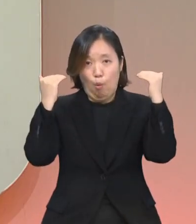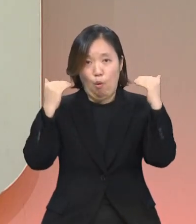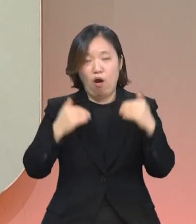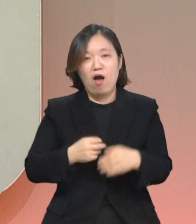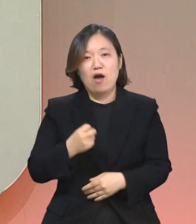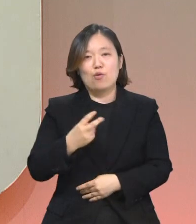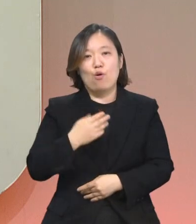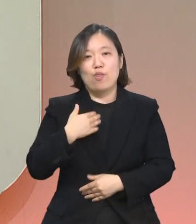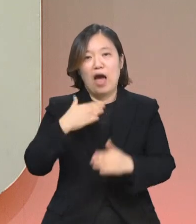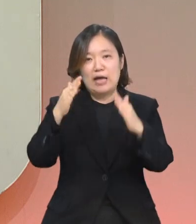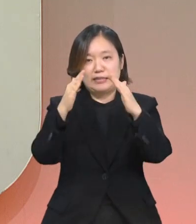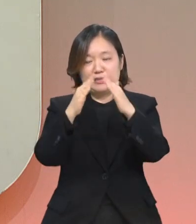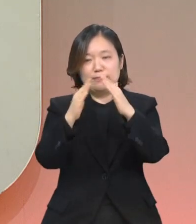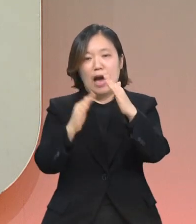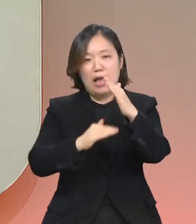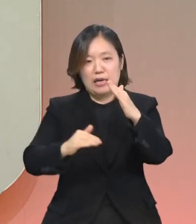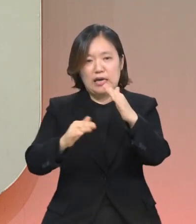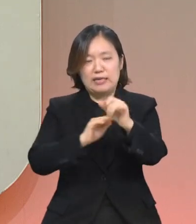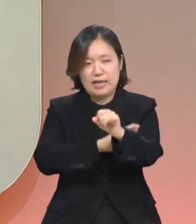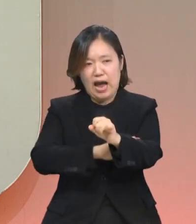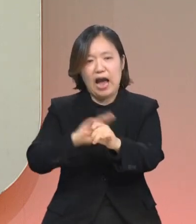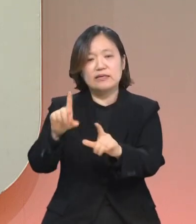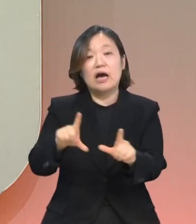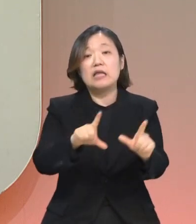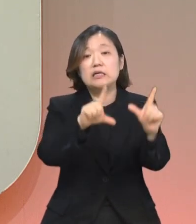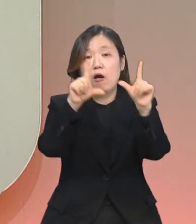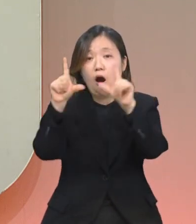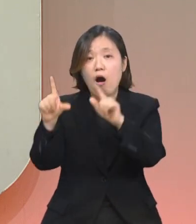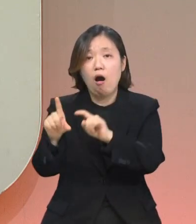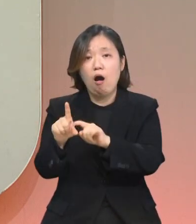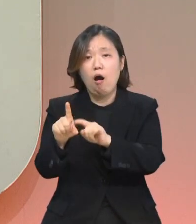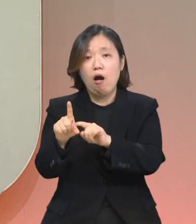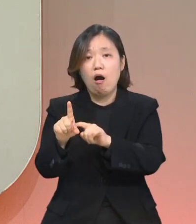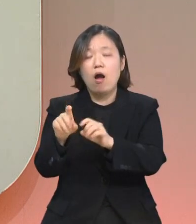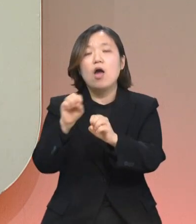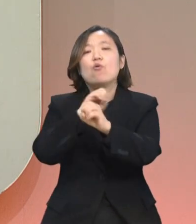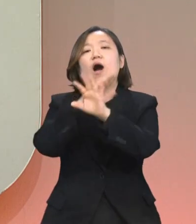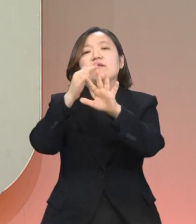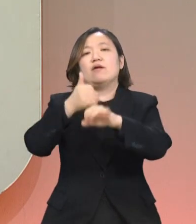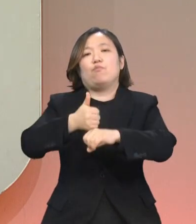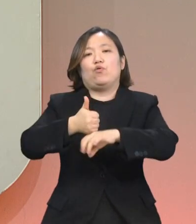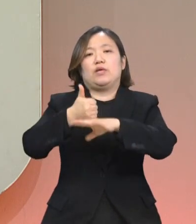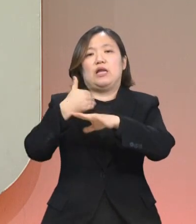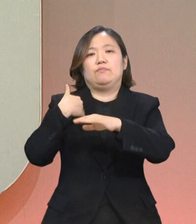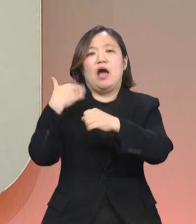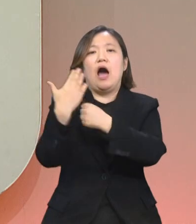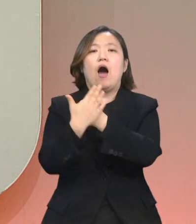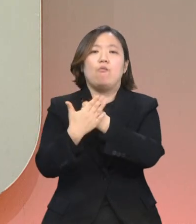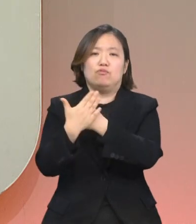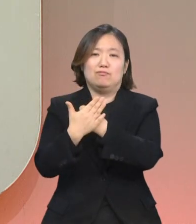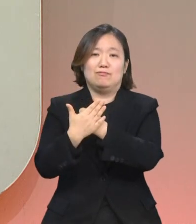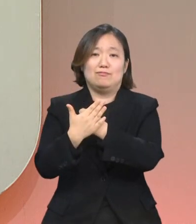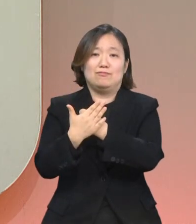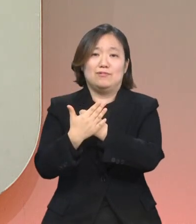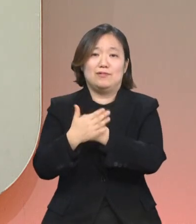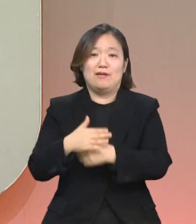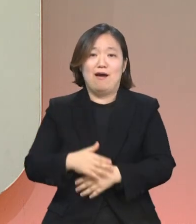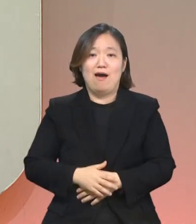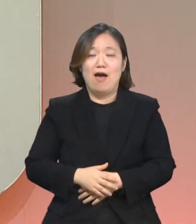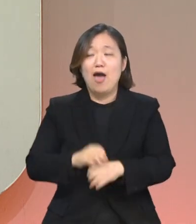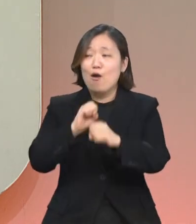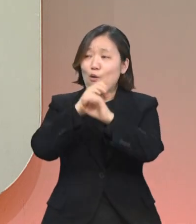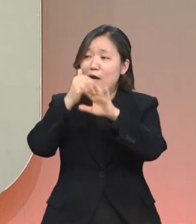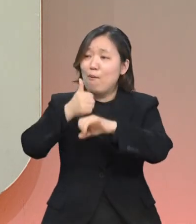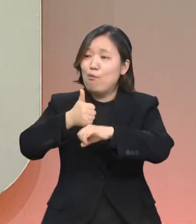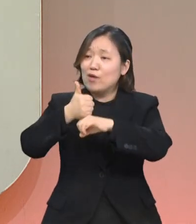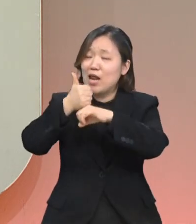이렇게 집안일이 잘 풀린 거는 다 우리 관세음보살님 덕분입니다 관세음보살 관세음보살